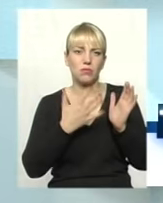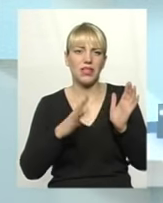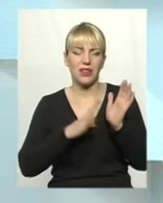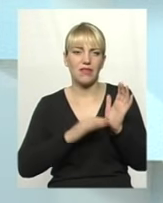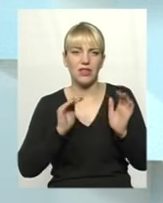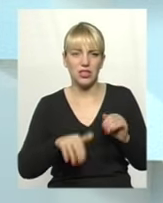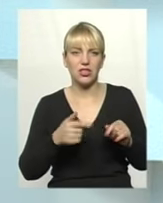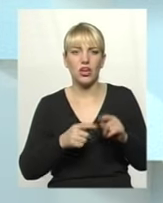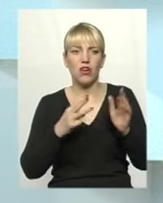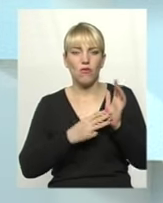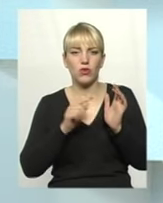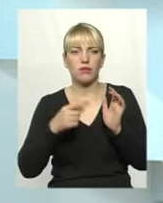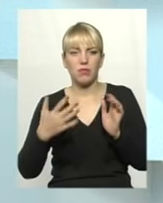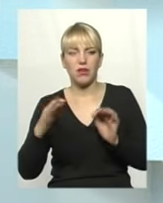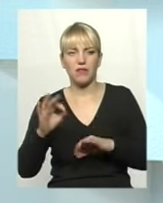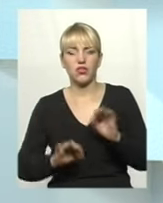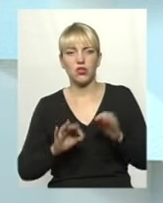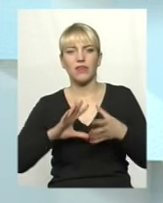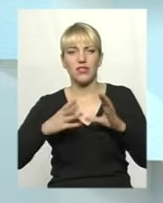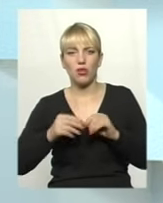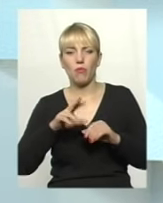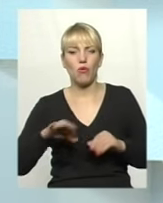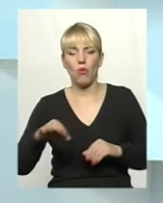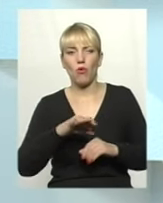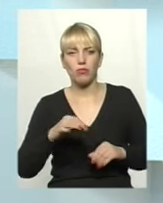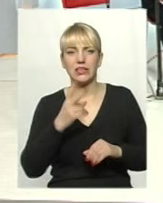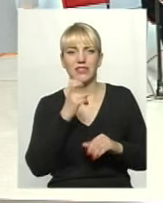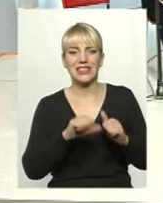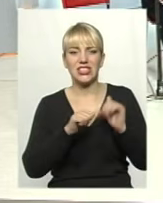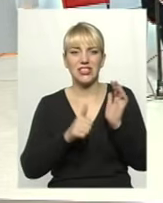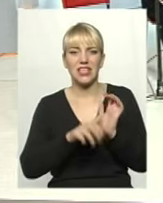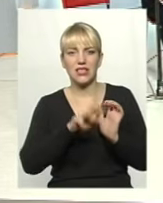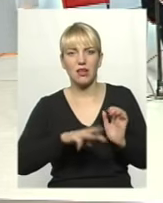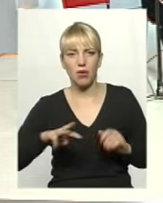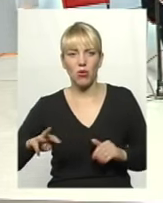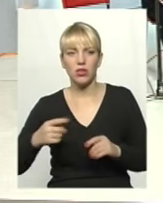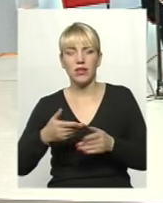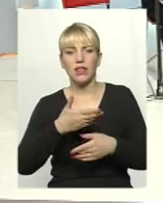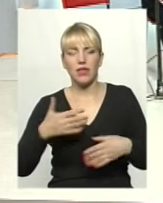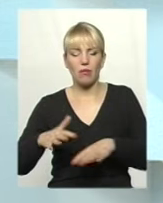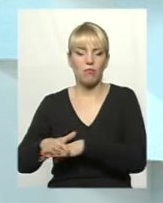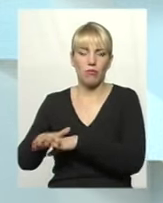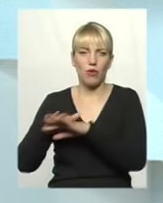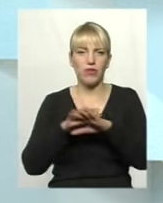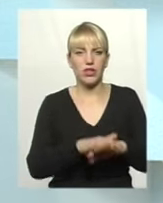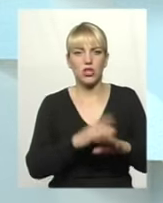або 8,5%. Тобто в цілому по області з 216 мільйонів нам